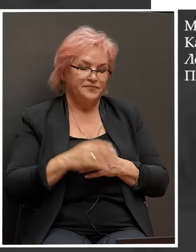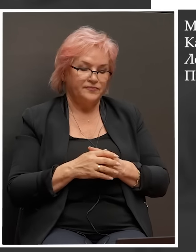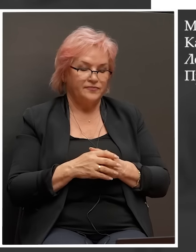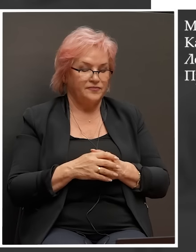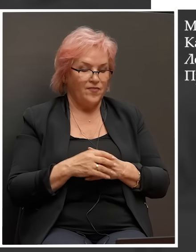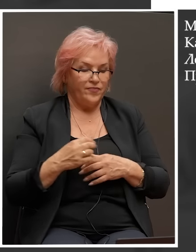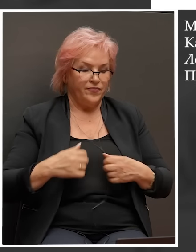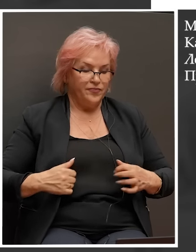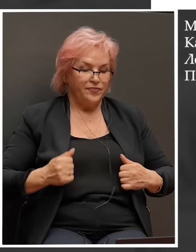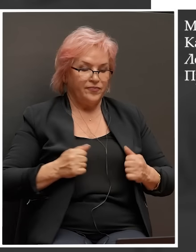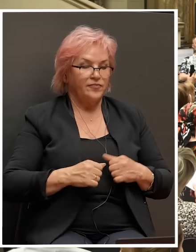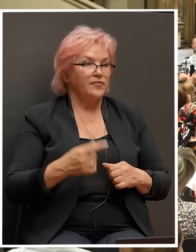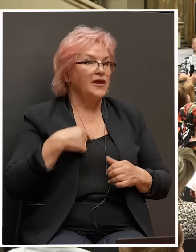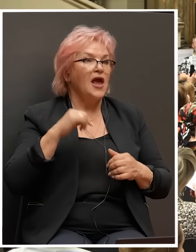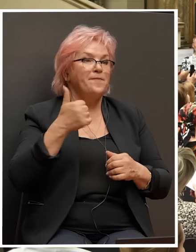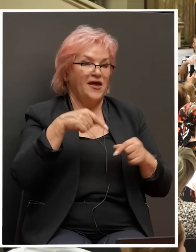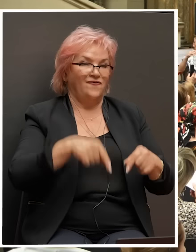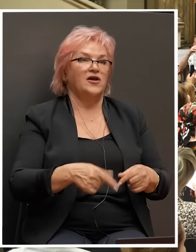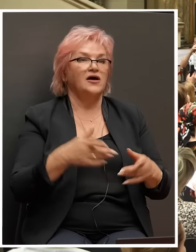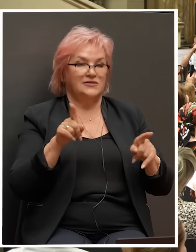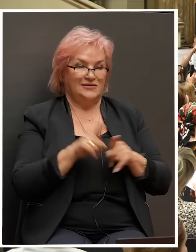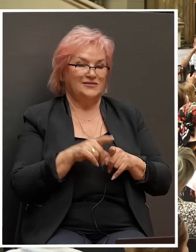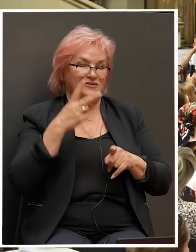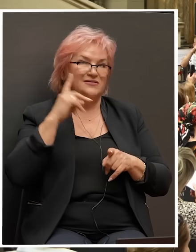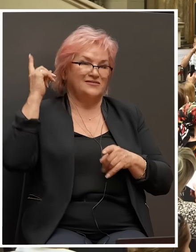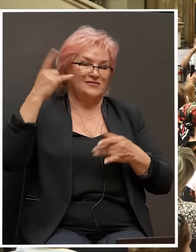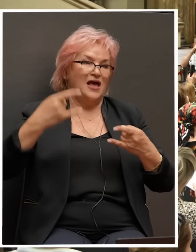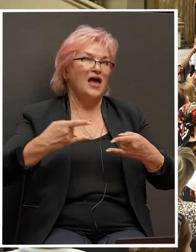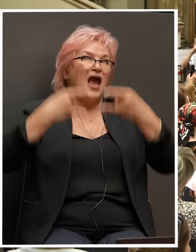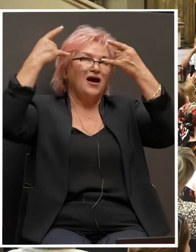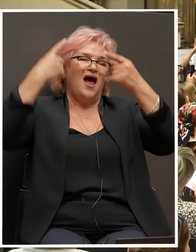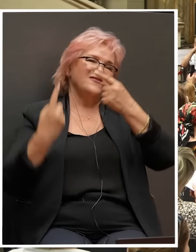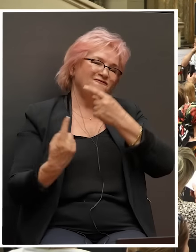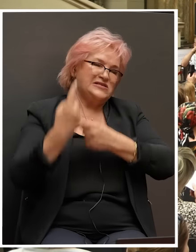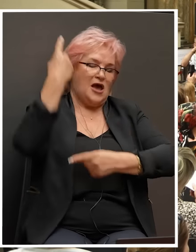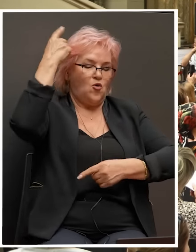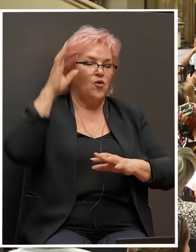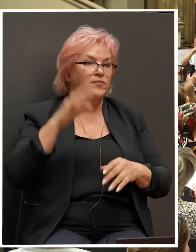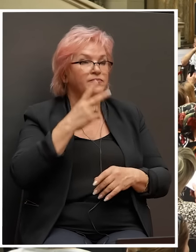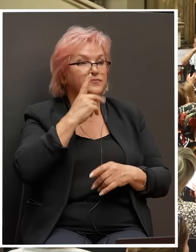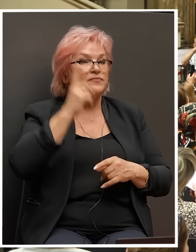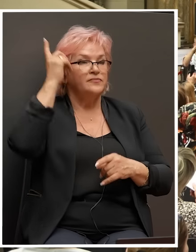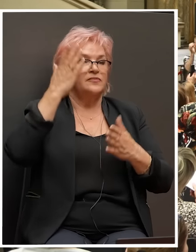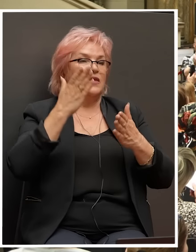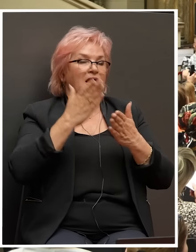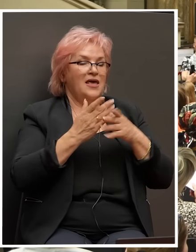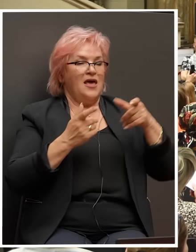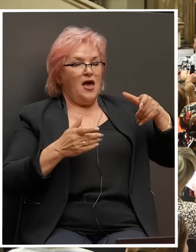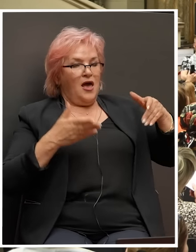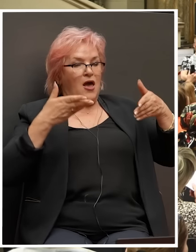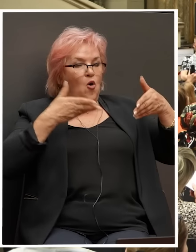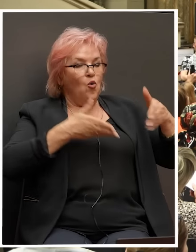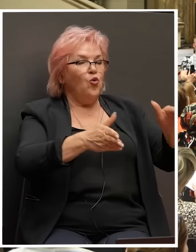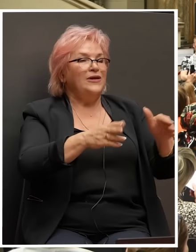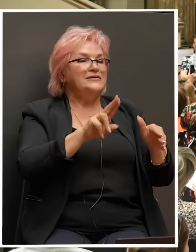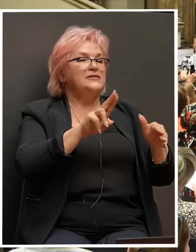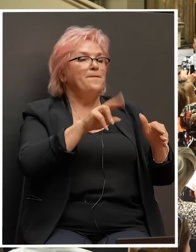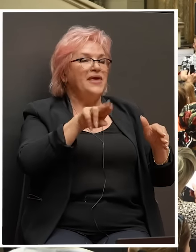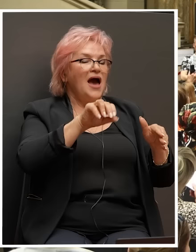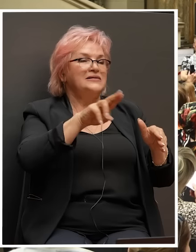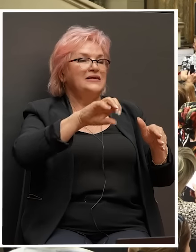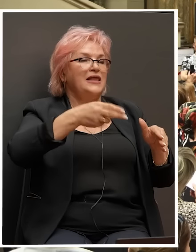конечно, выделять. Ну, извините, я первый раз читаю в этой аудитории, поэтому... Вы видите наверху Пьяцца дель Пополо, и от нее отходят три